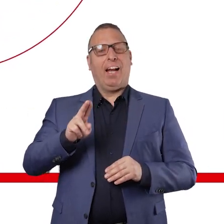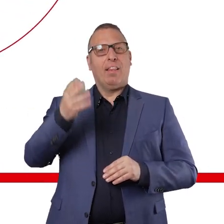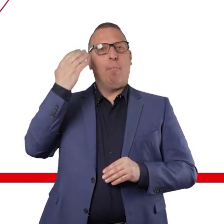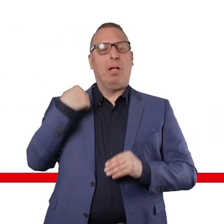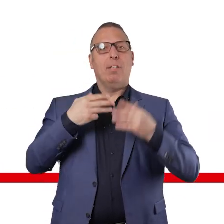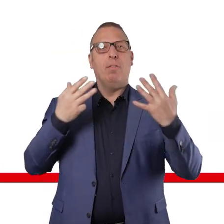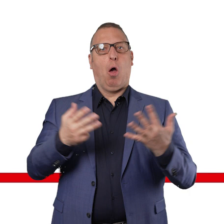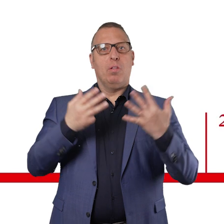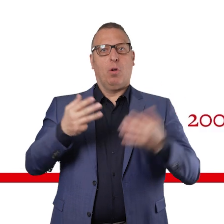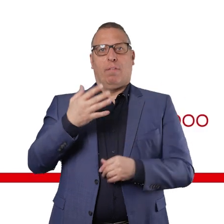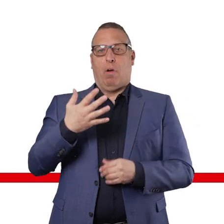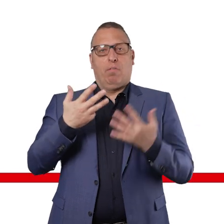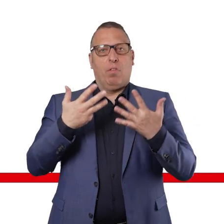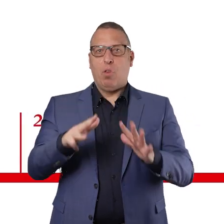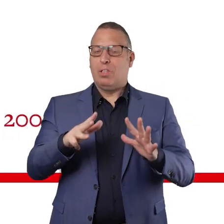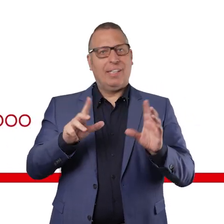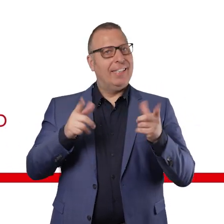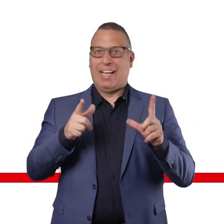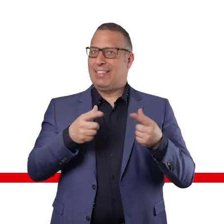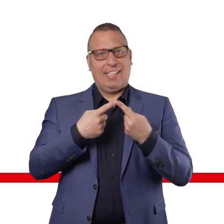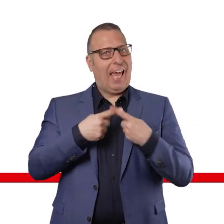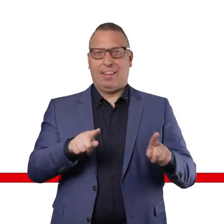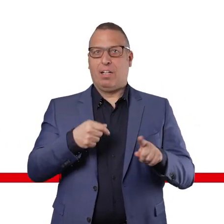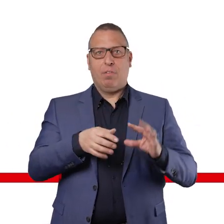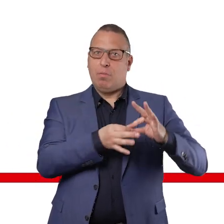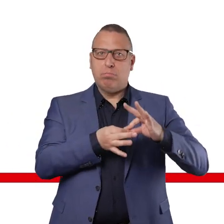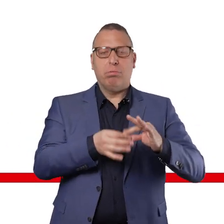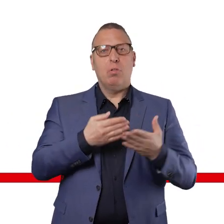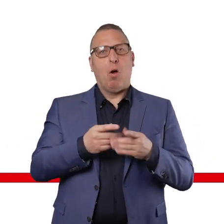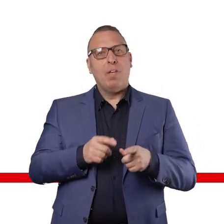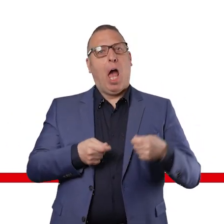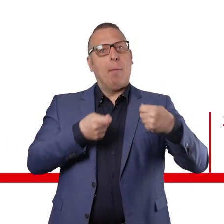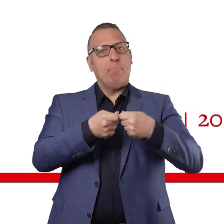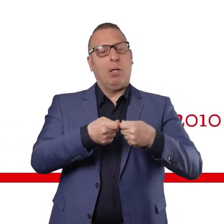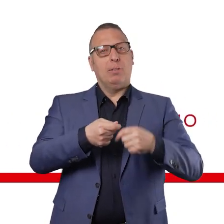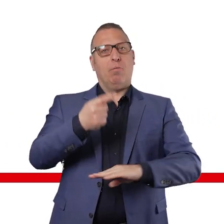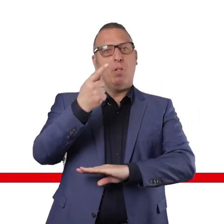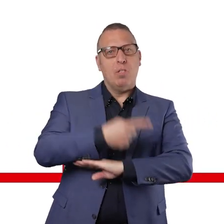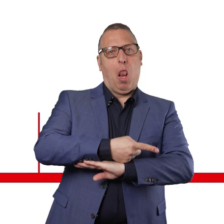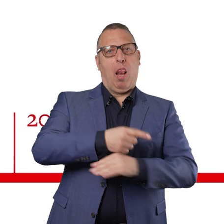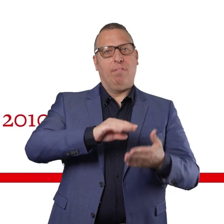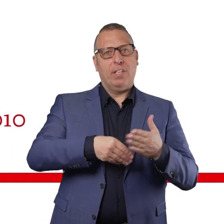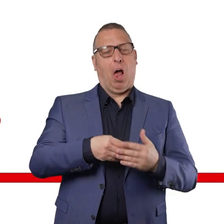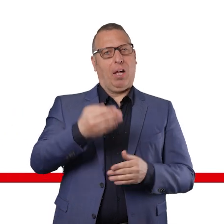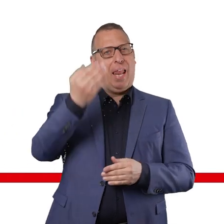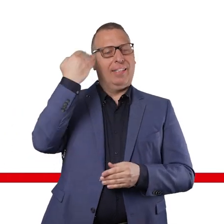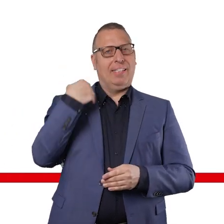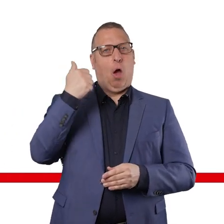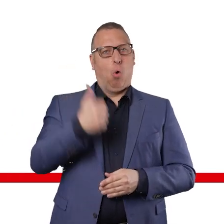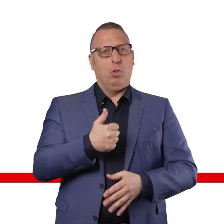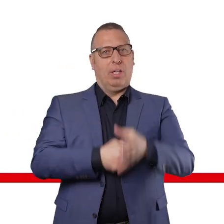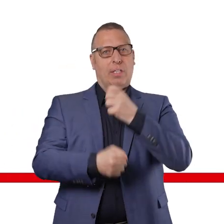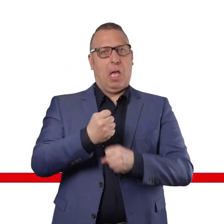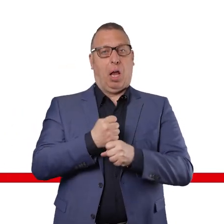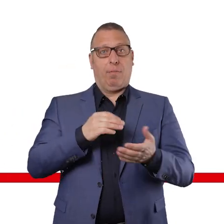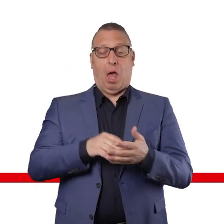EWR 1995 nichts ändern. Dies war eine der wenigen Anpassungen, die der Zollvertrag in den vergangenen 100